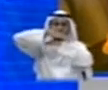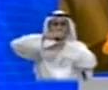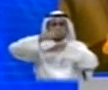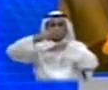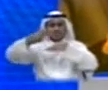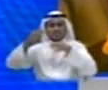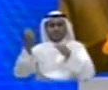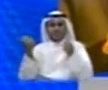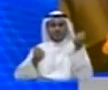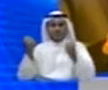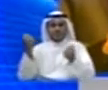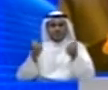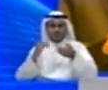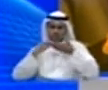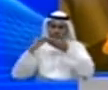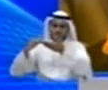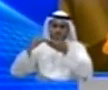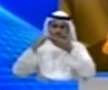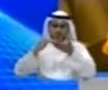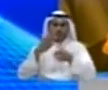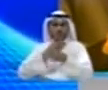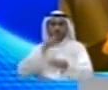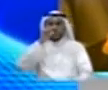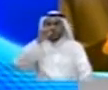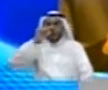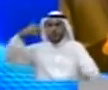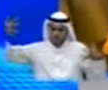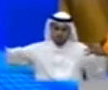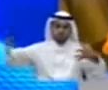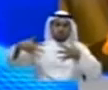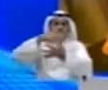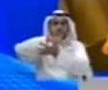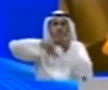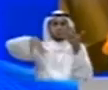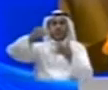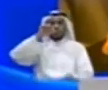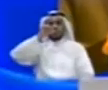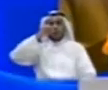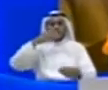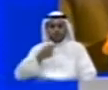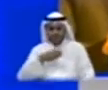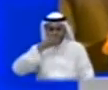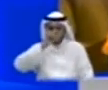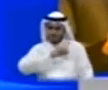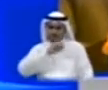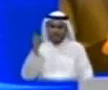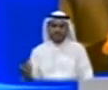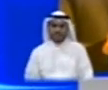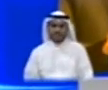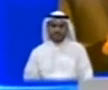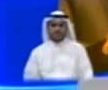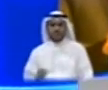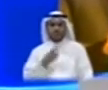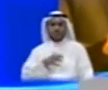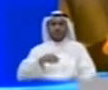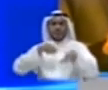الدمار تلوثت المياه، لان الماي البحر دخل على الماي الحلو. صحيح. والمجاري تدمرت،